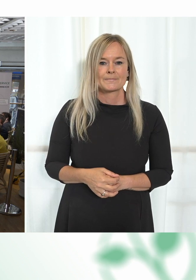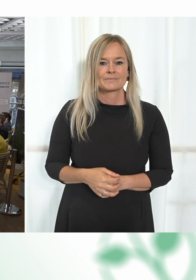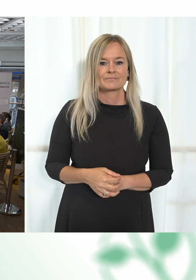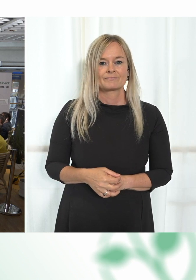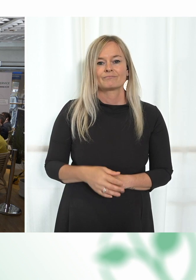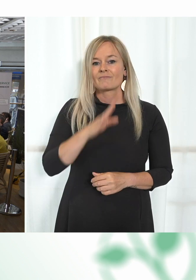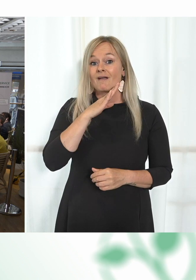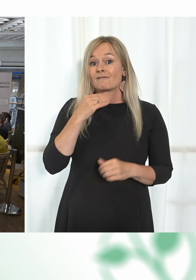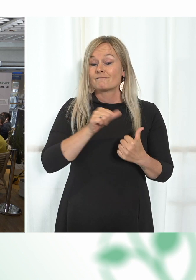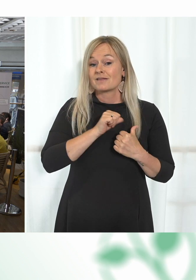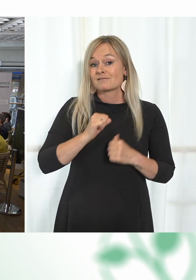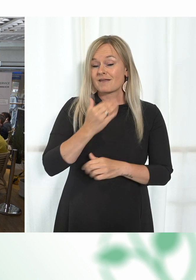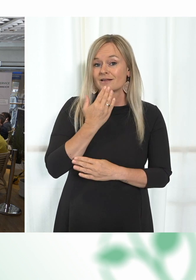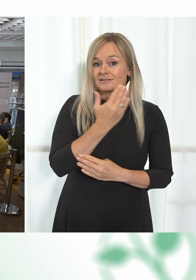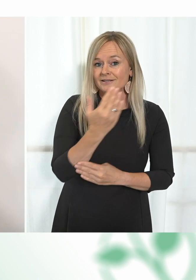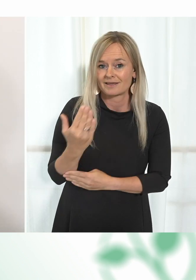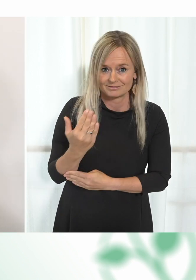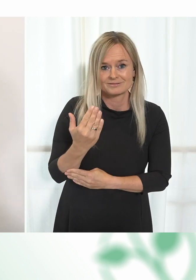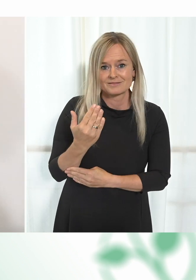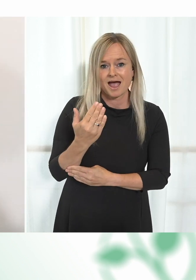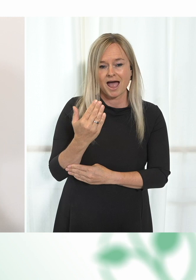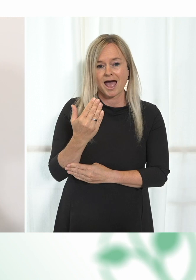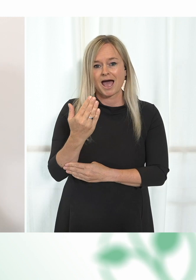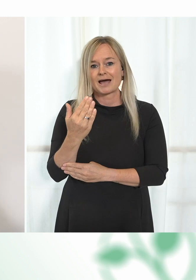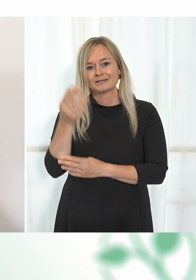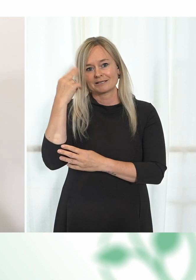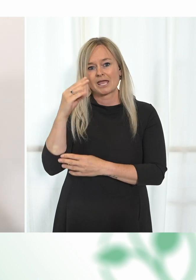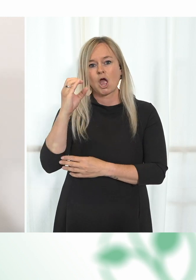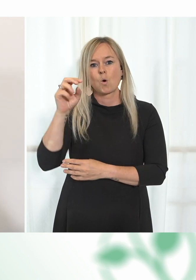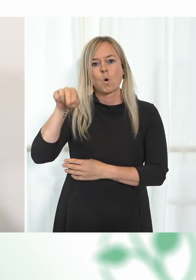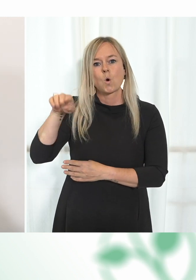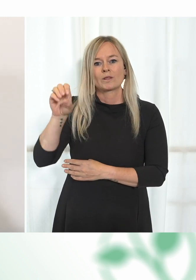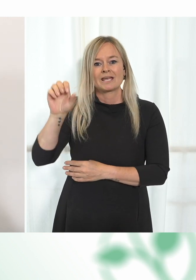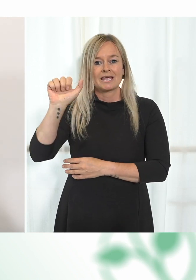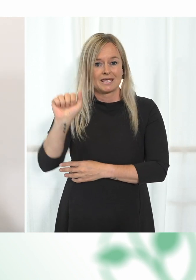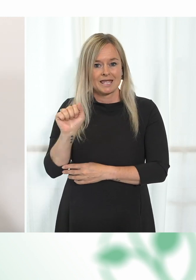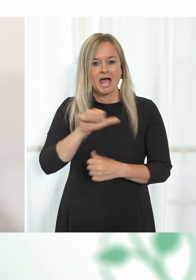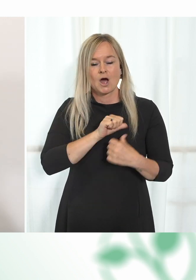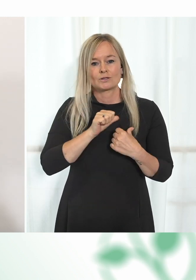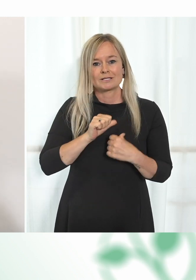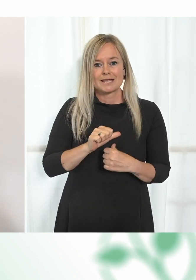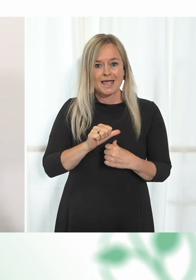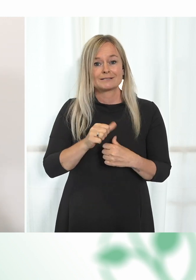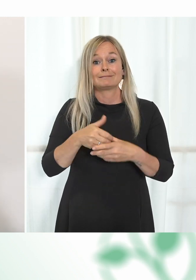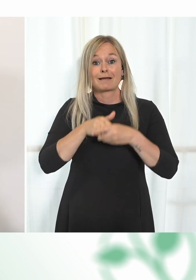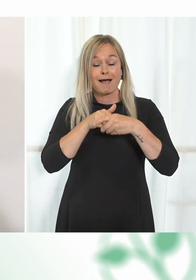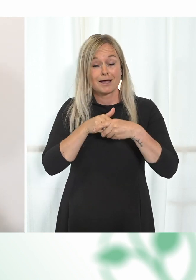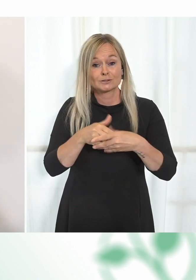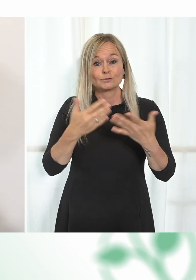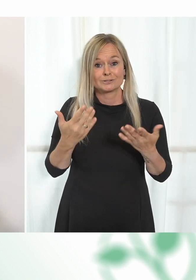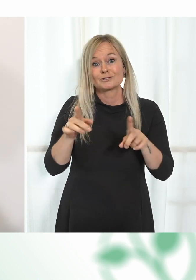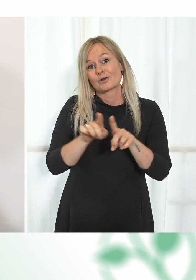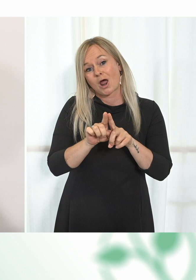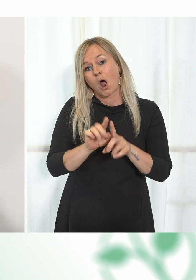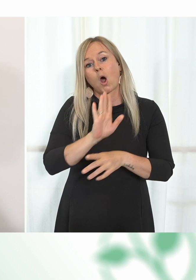Vielen herzlichen Dank, lieber Andreas Unnea, und herzlichen Gratulation auch zu